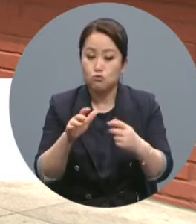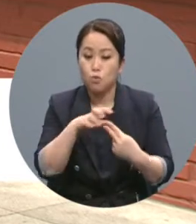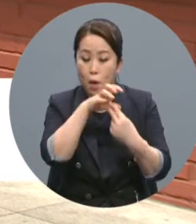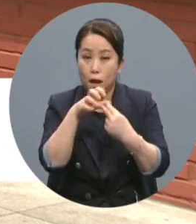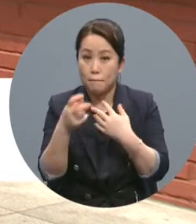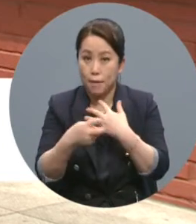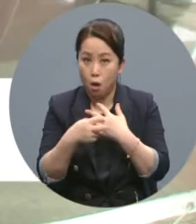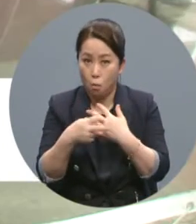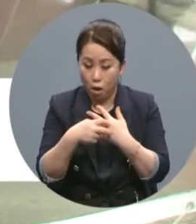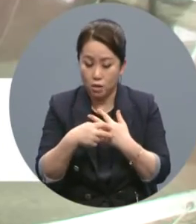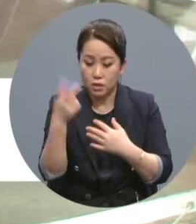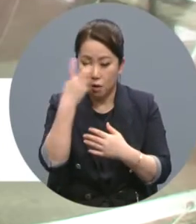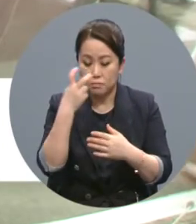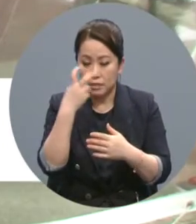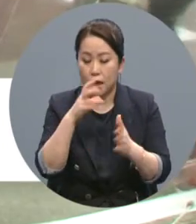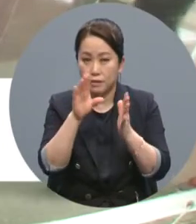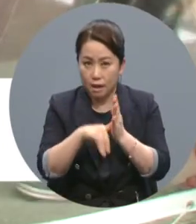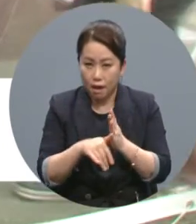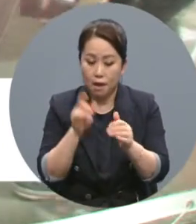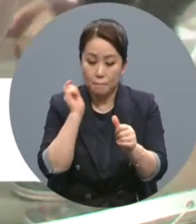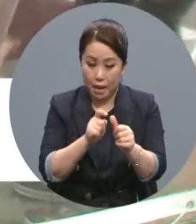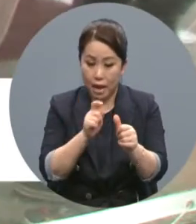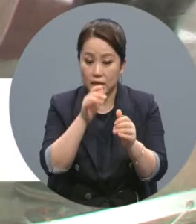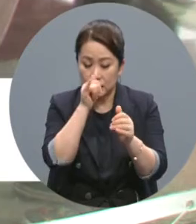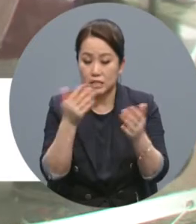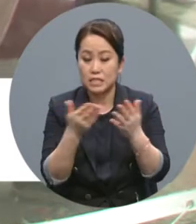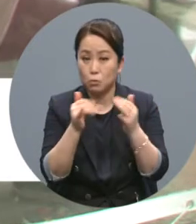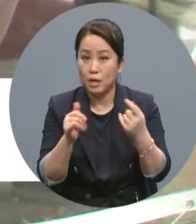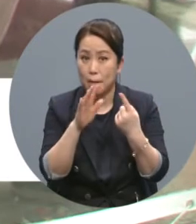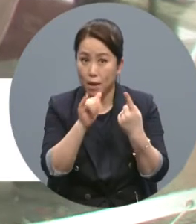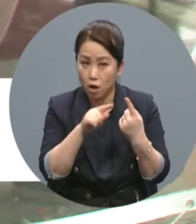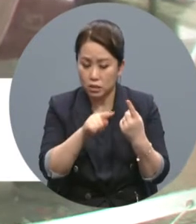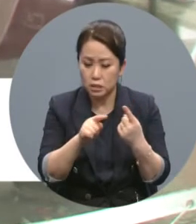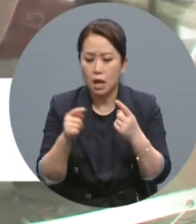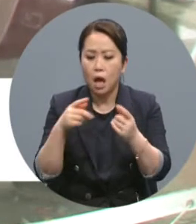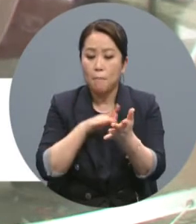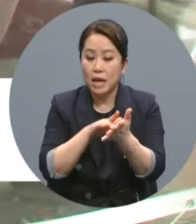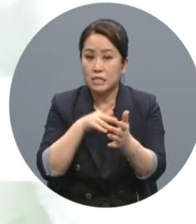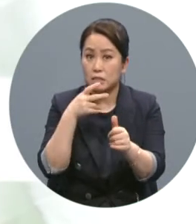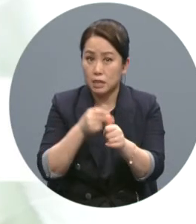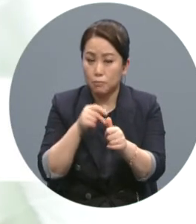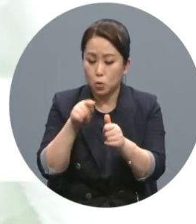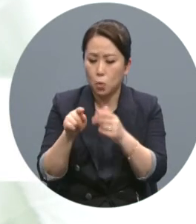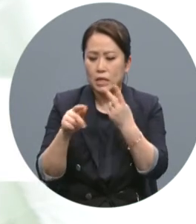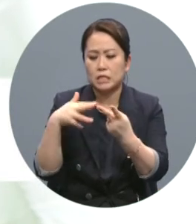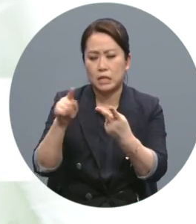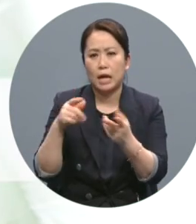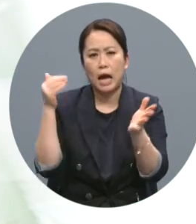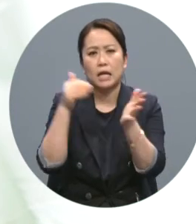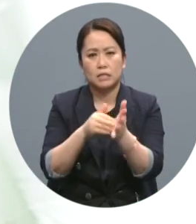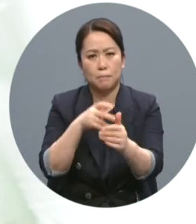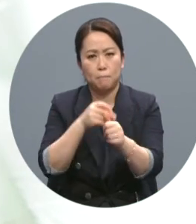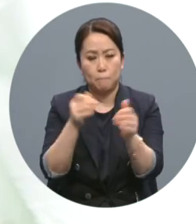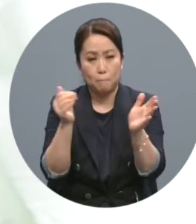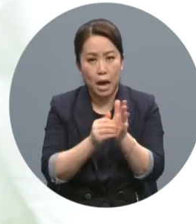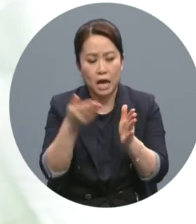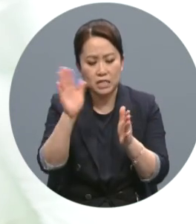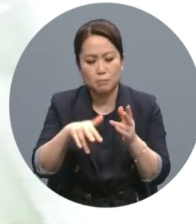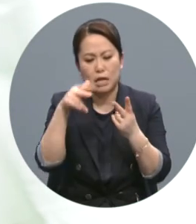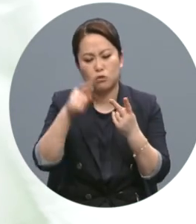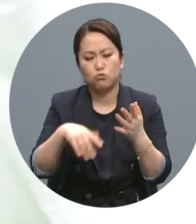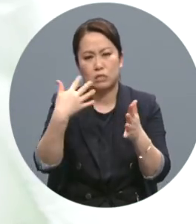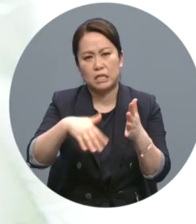검사에서 양성 판정을 받은 직원 한 명은 백신을 2차까지 맞았지만 마지막 접종 후 2주가 지나지 않은